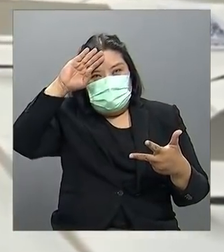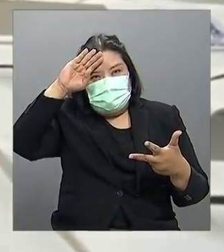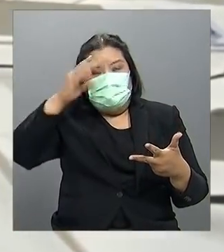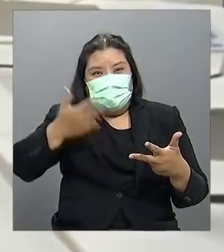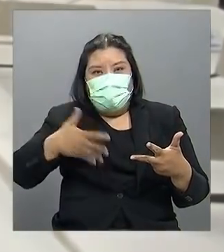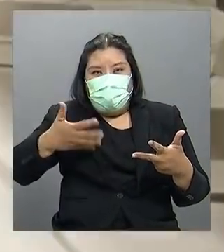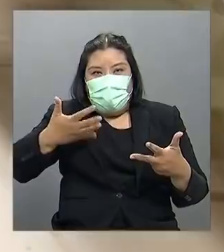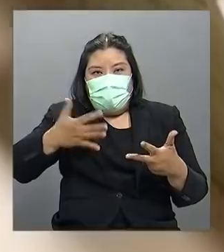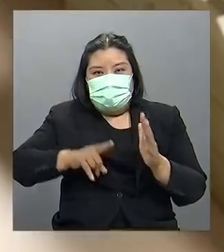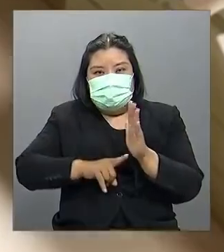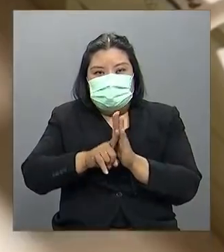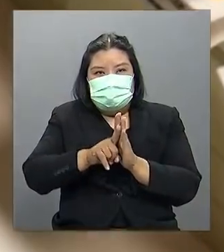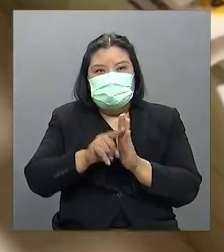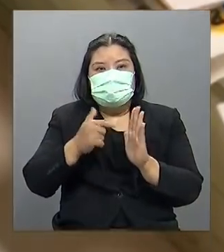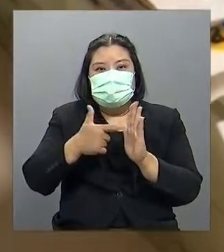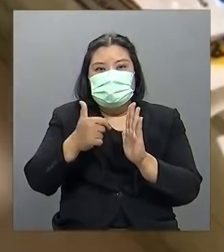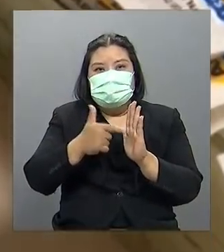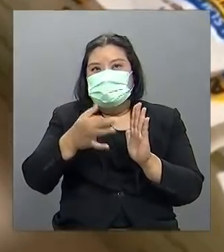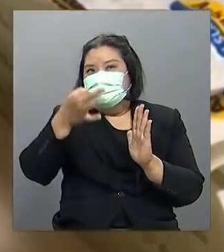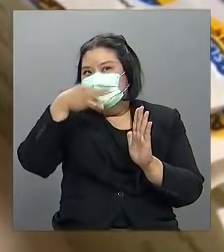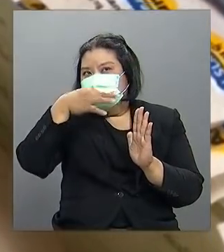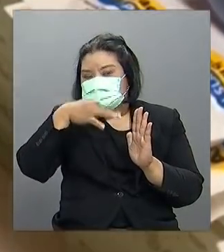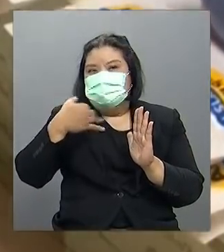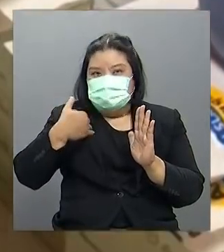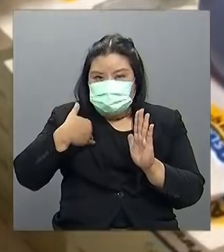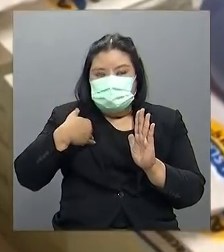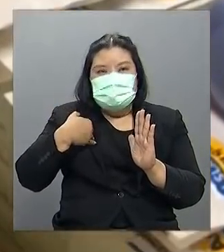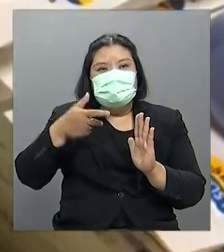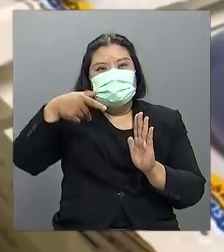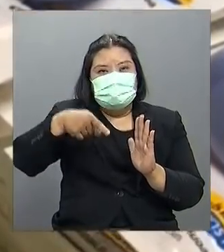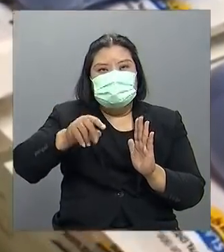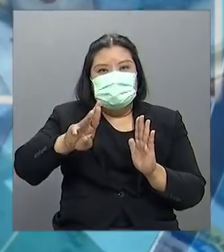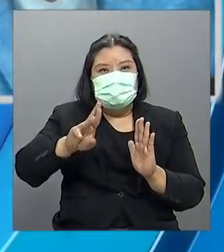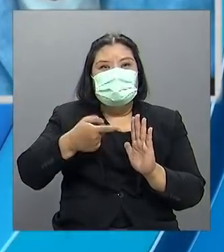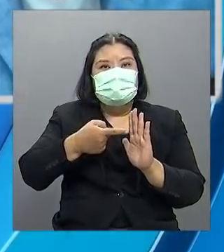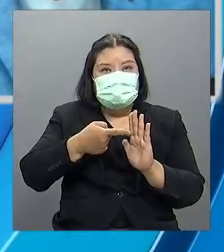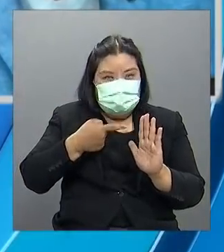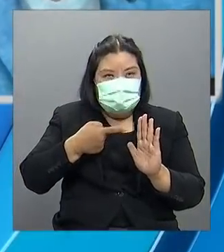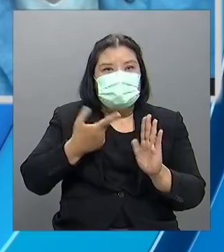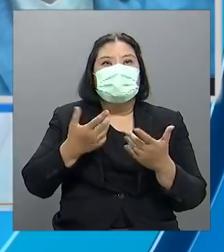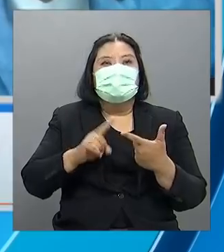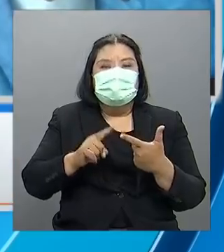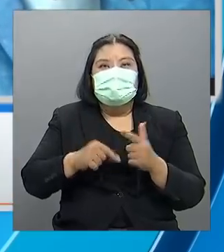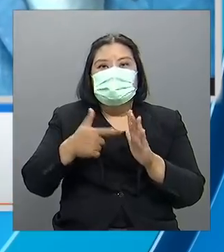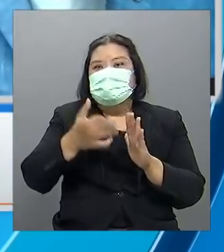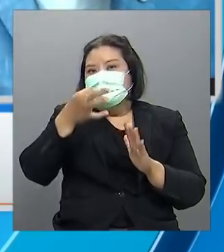าลดไข้นะคะก็จะเป็นกลุ่มพวกยาพารายาลดไข้นะคะยาพวกกลุ่มแก้หวัดแล้วก็เ